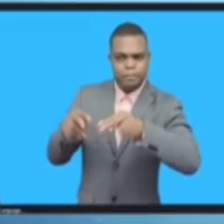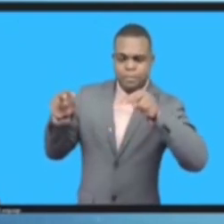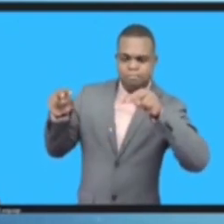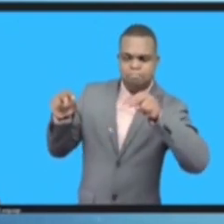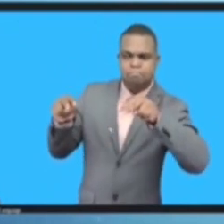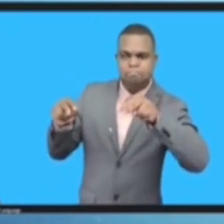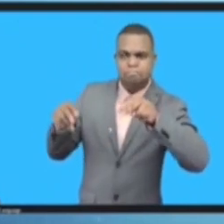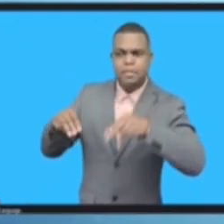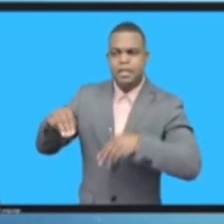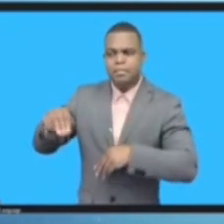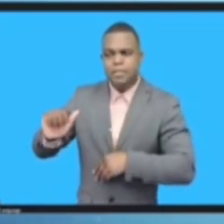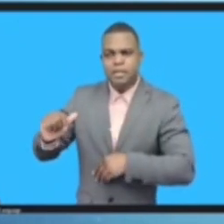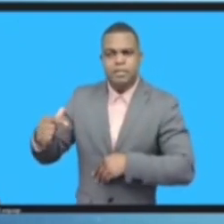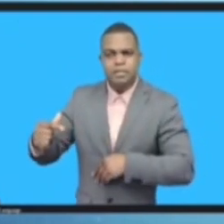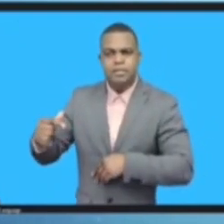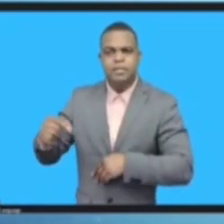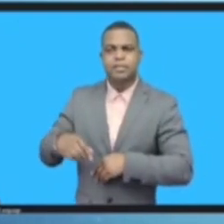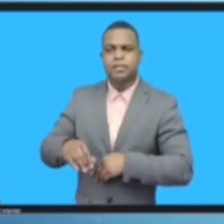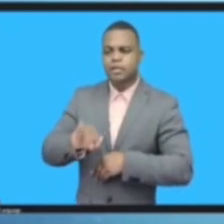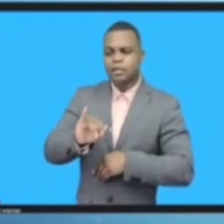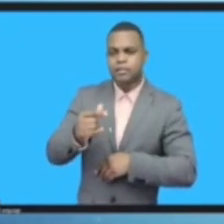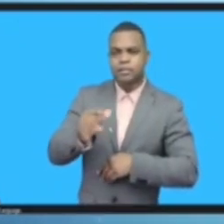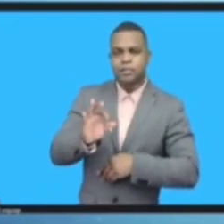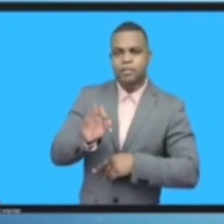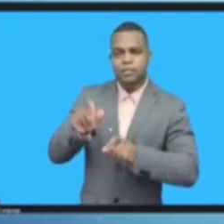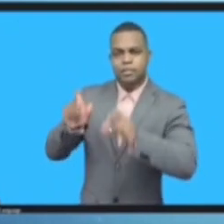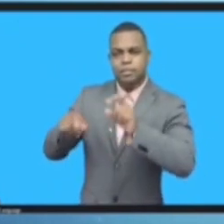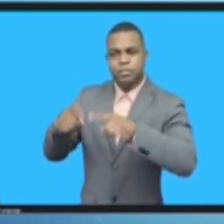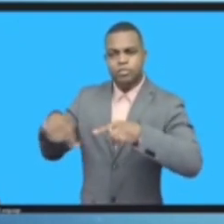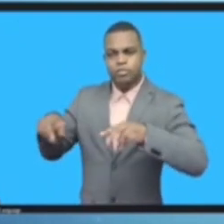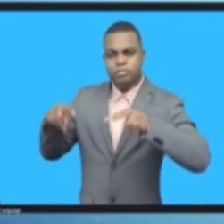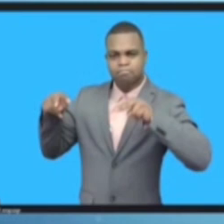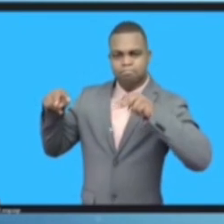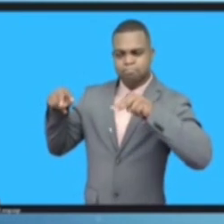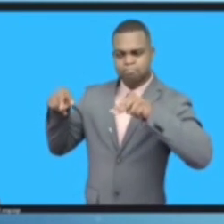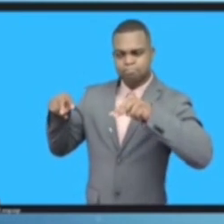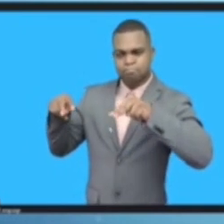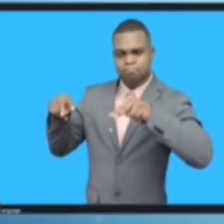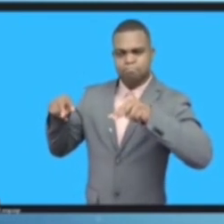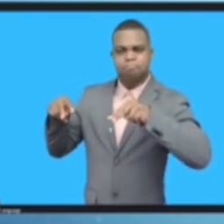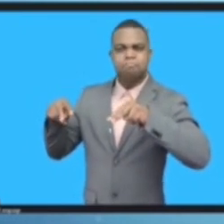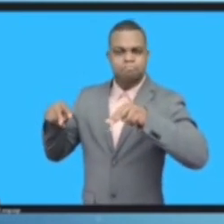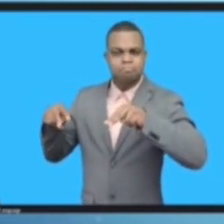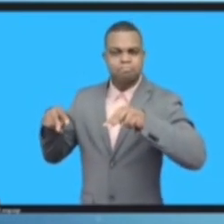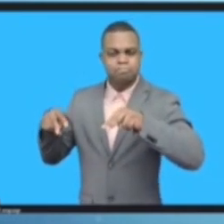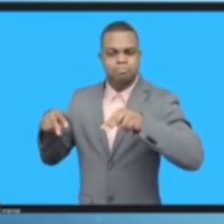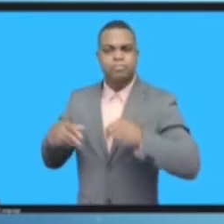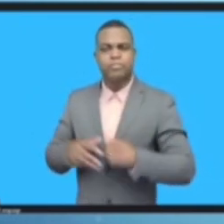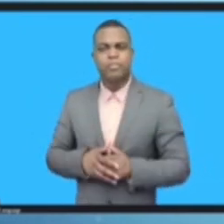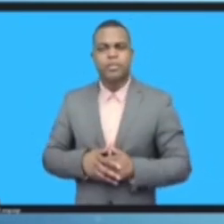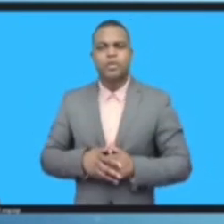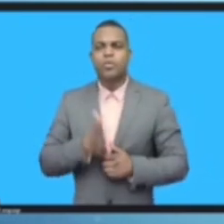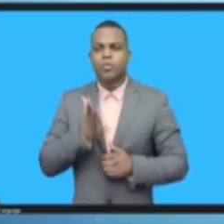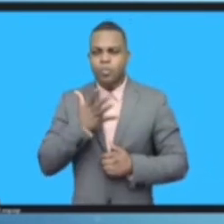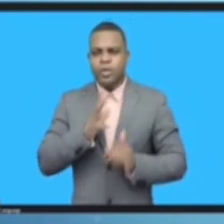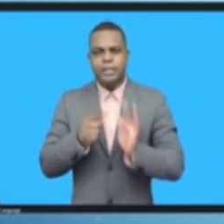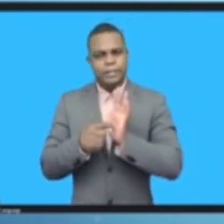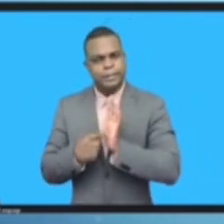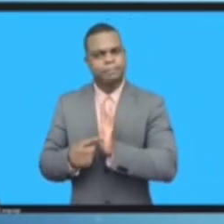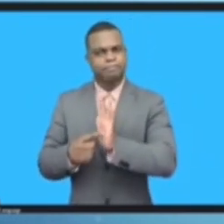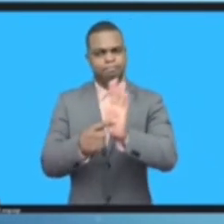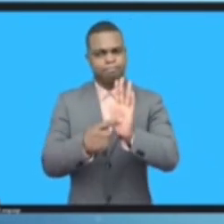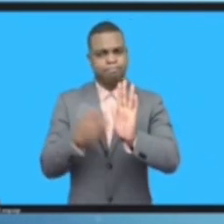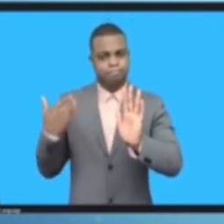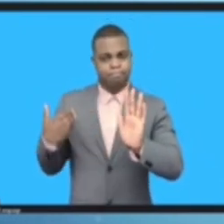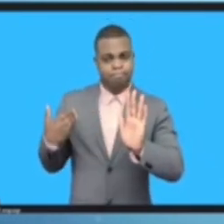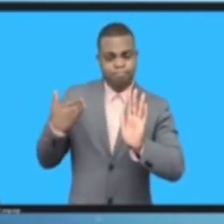mieux éclairer les avantages que présente l'Internet pour tous les citoyens des pays du